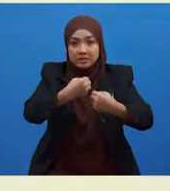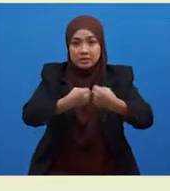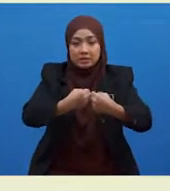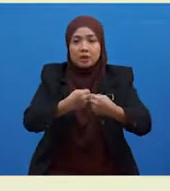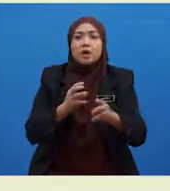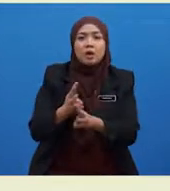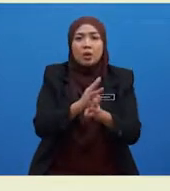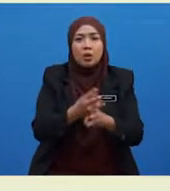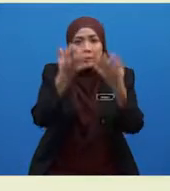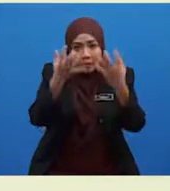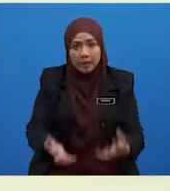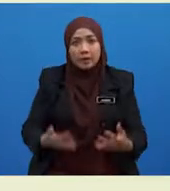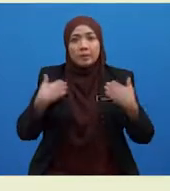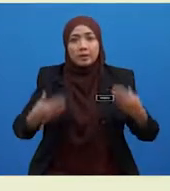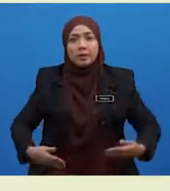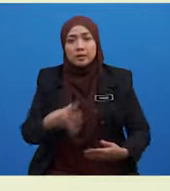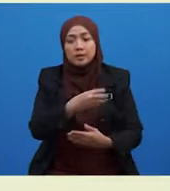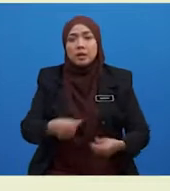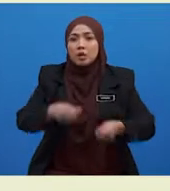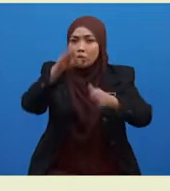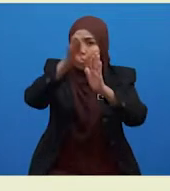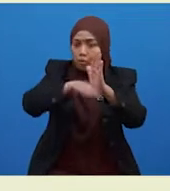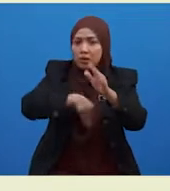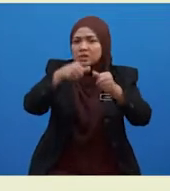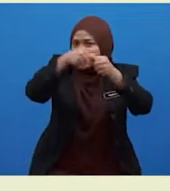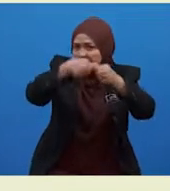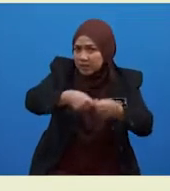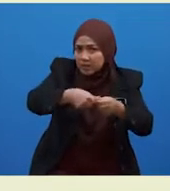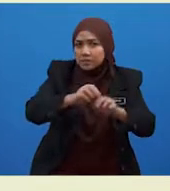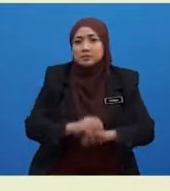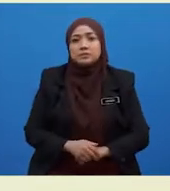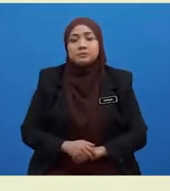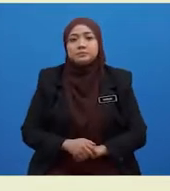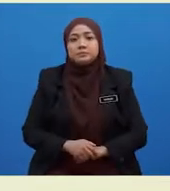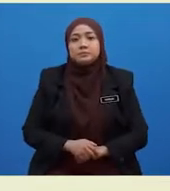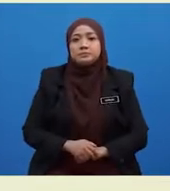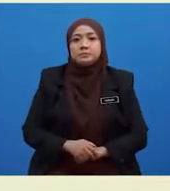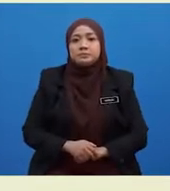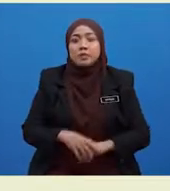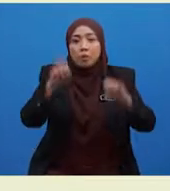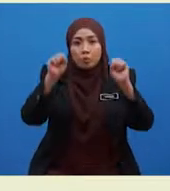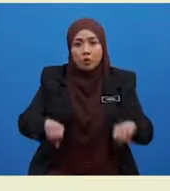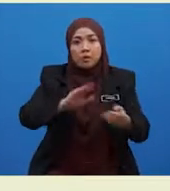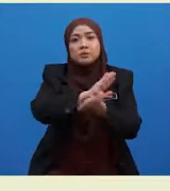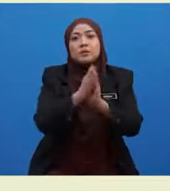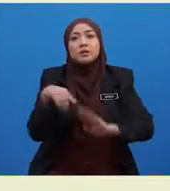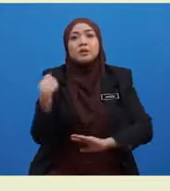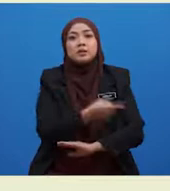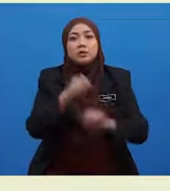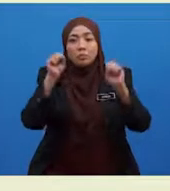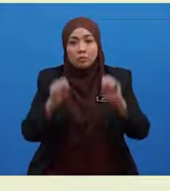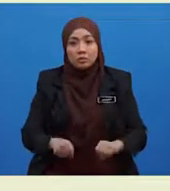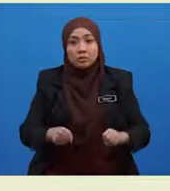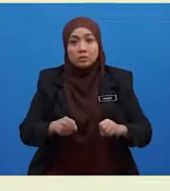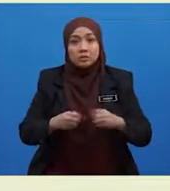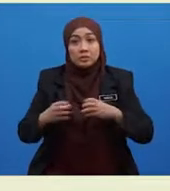serta mengurangkan stres. Daya tahan kardiovaskular yang baik boleh menjadikan kita lebih cergas